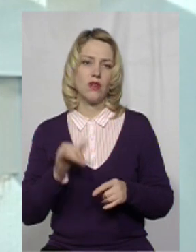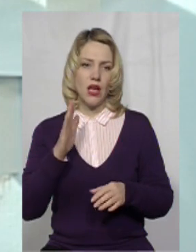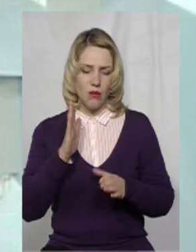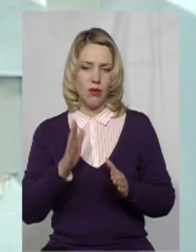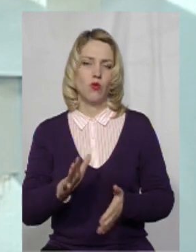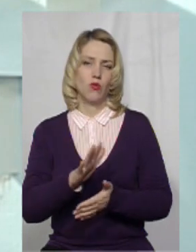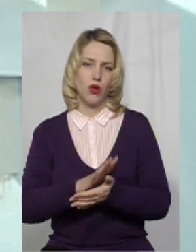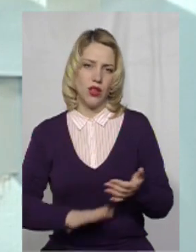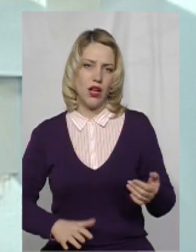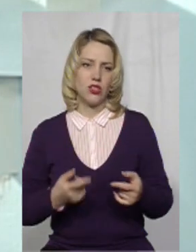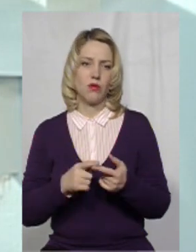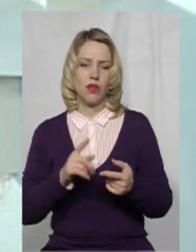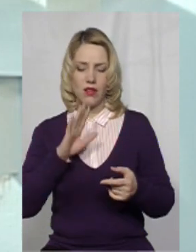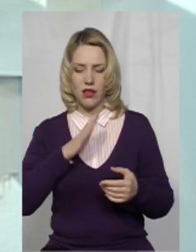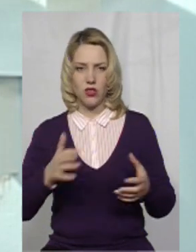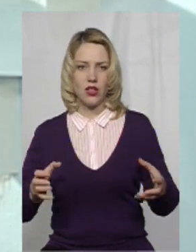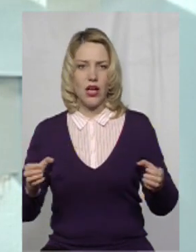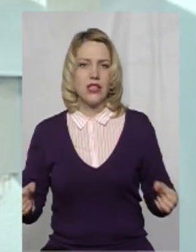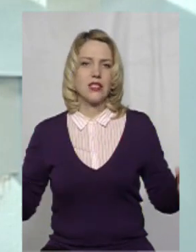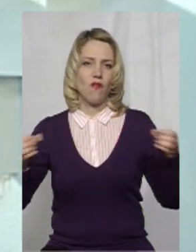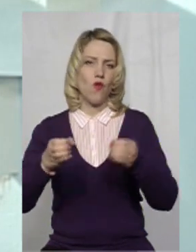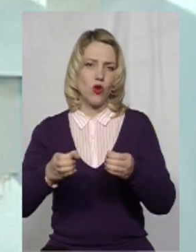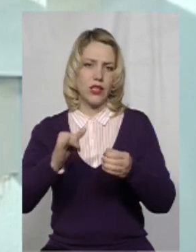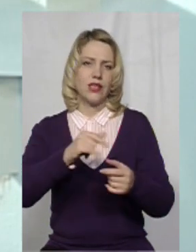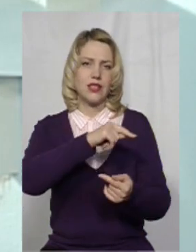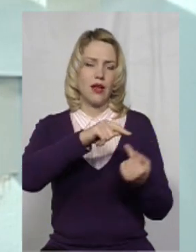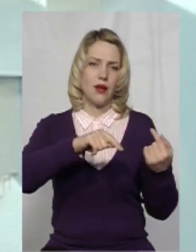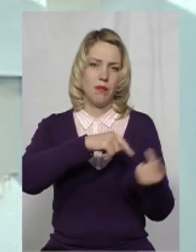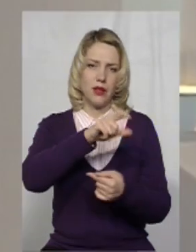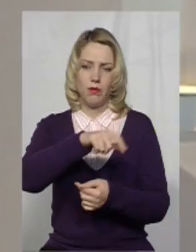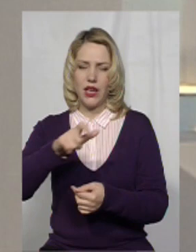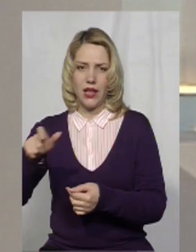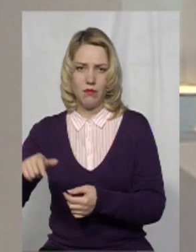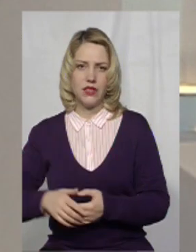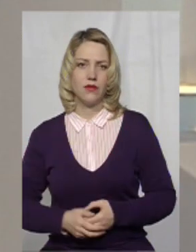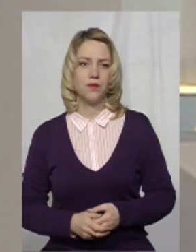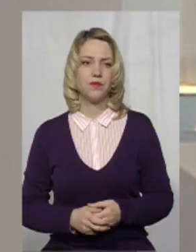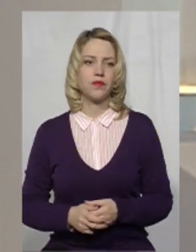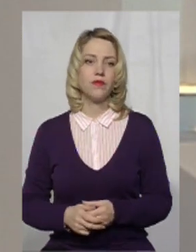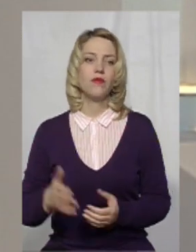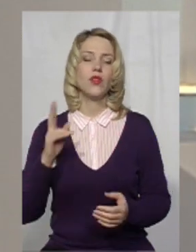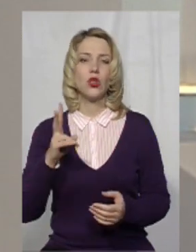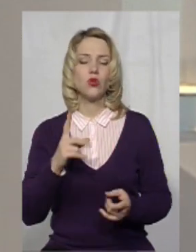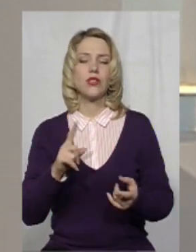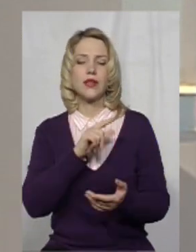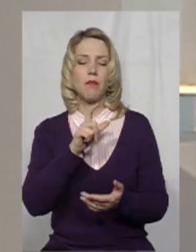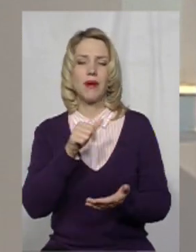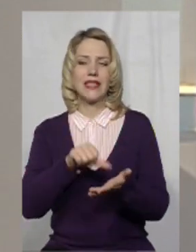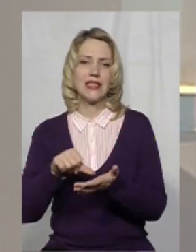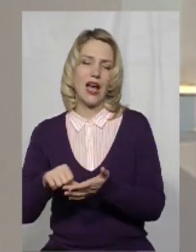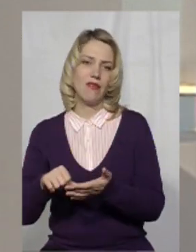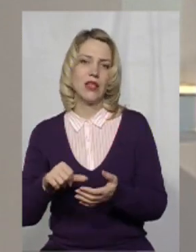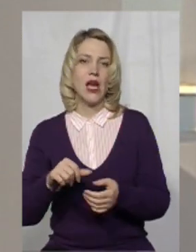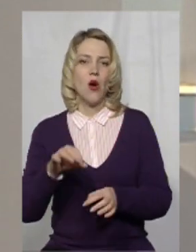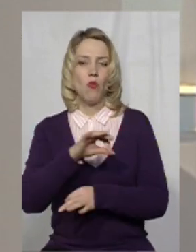будемо зводити наших підприємців з підприємцями інших держав. От які з представлених на форумі інвестиційних